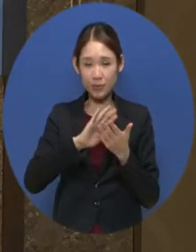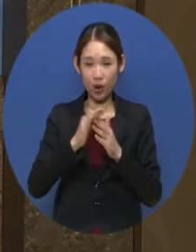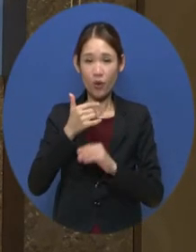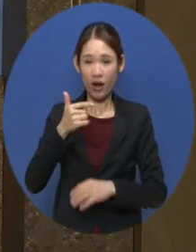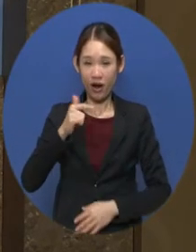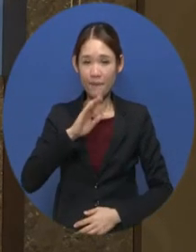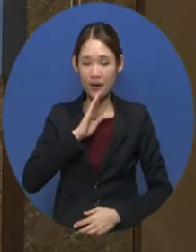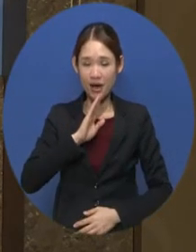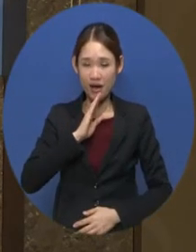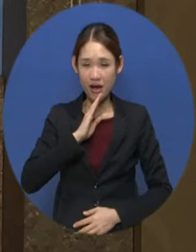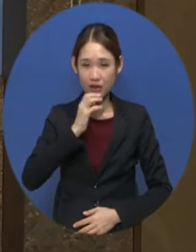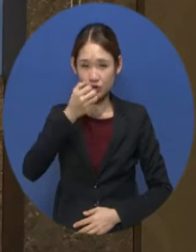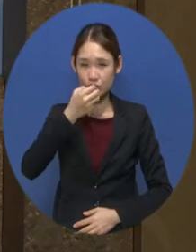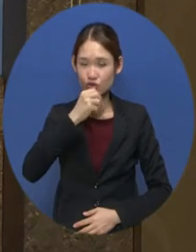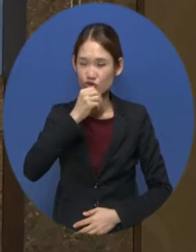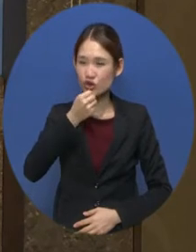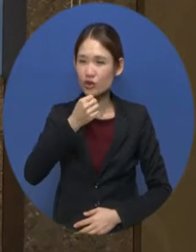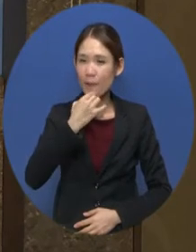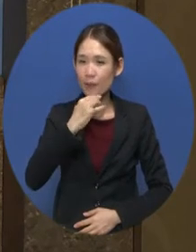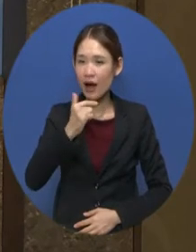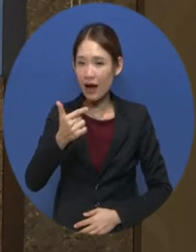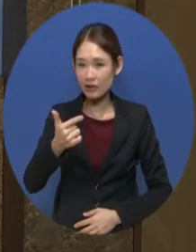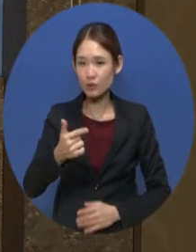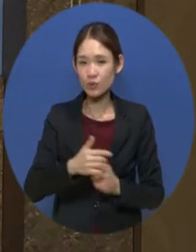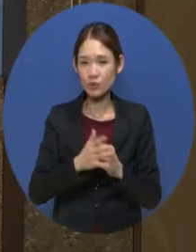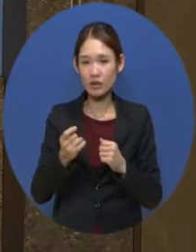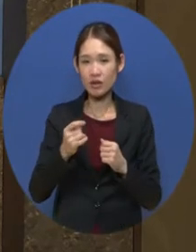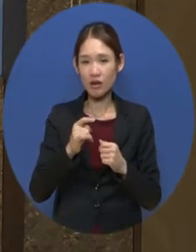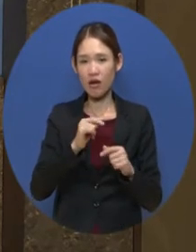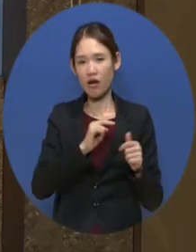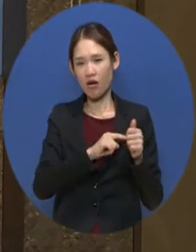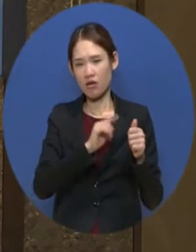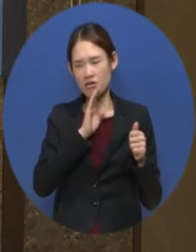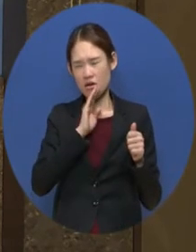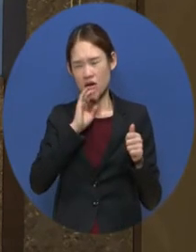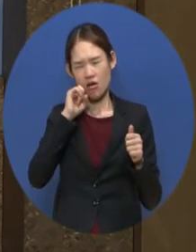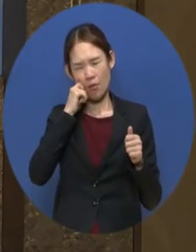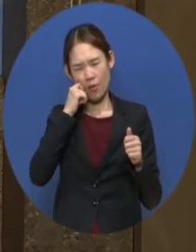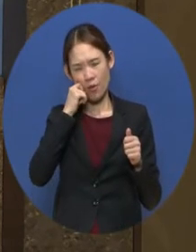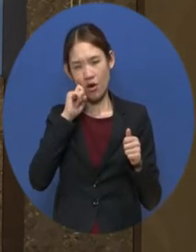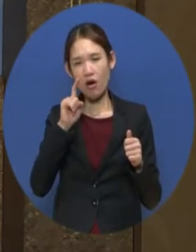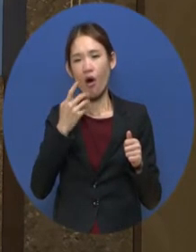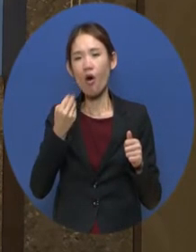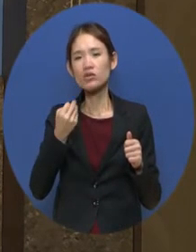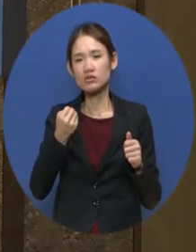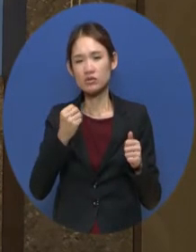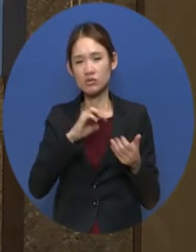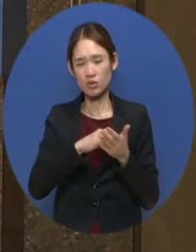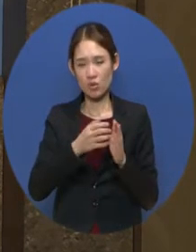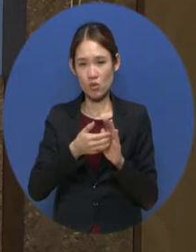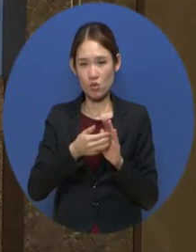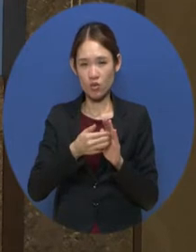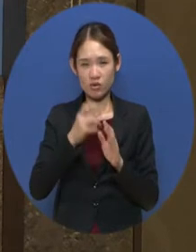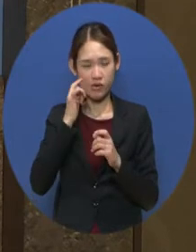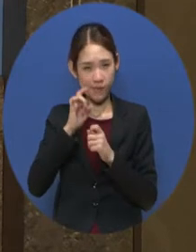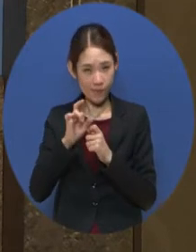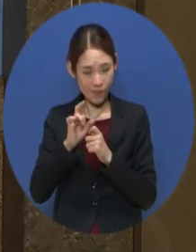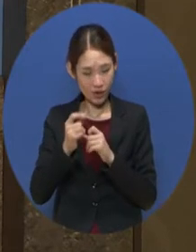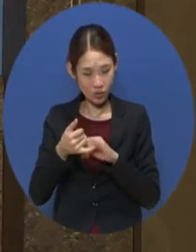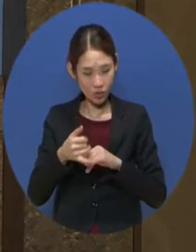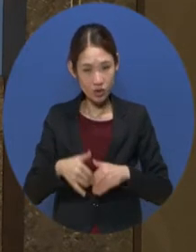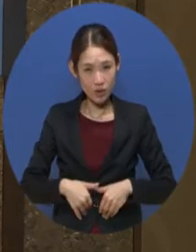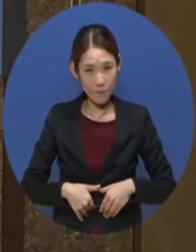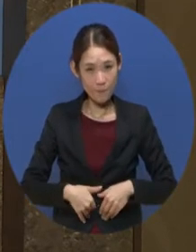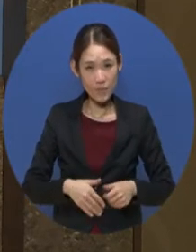변화라고 봅니다. 그러니까 네. 수치가 아니라 정말로 이분이 정말 어려움이 어느 정도인지를 네. 감안을 해서 필요한 서비스를 제공해